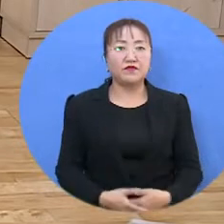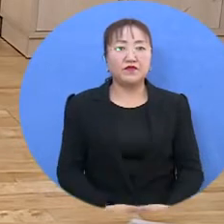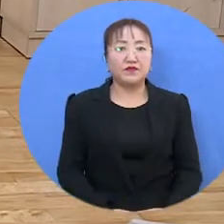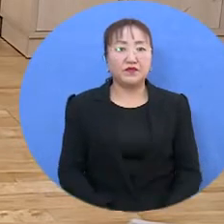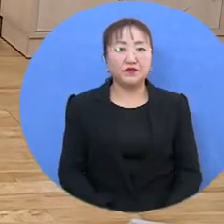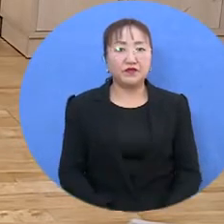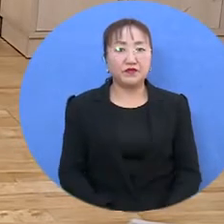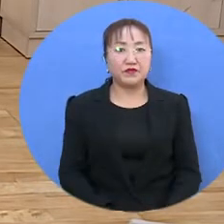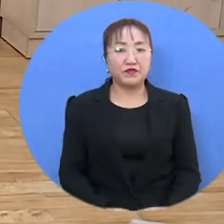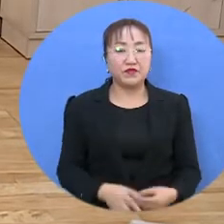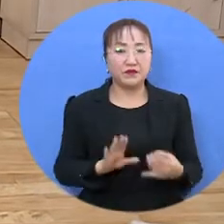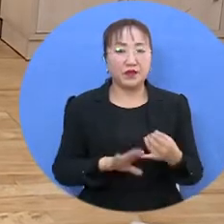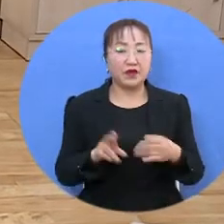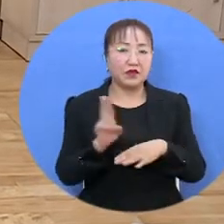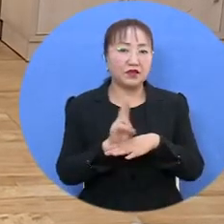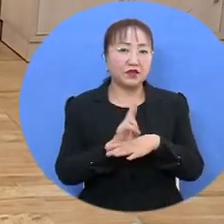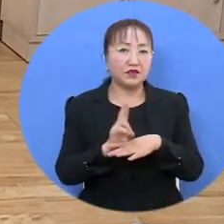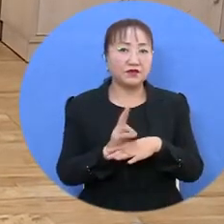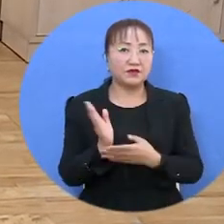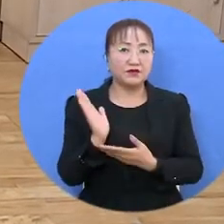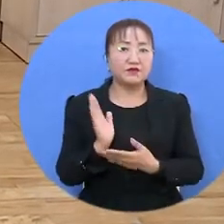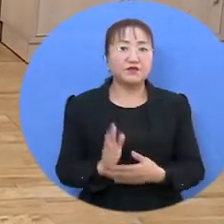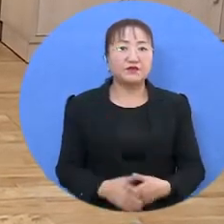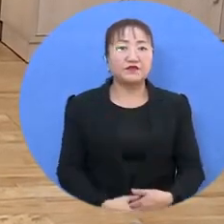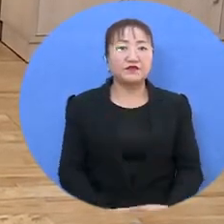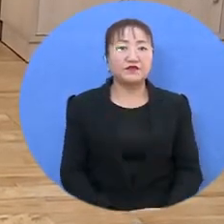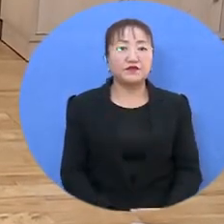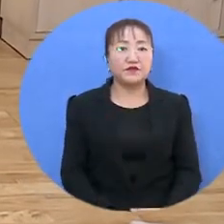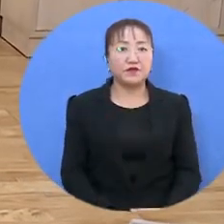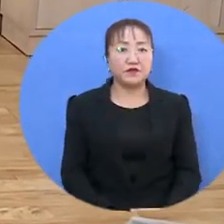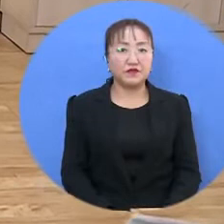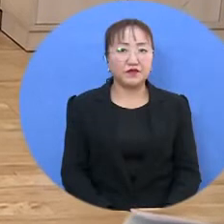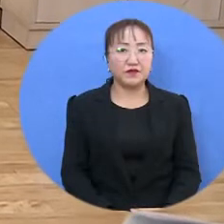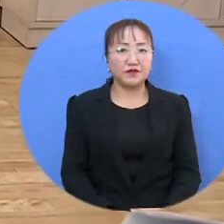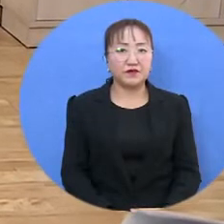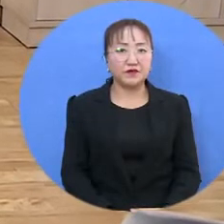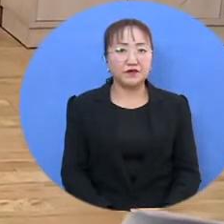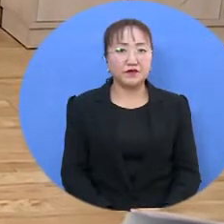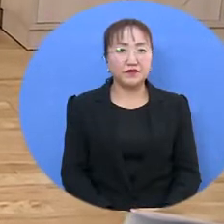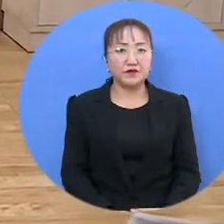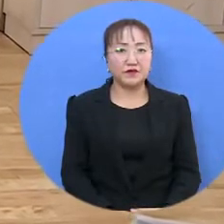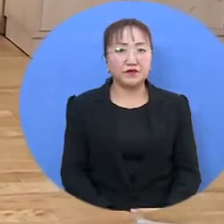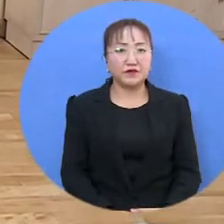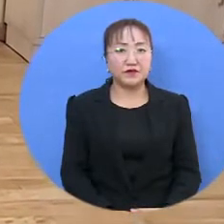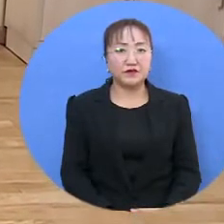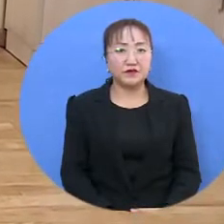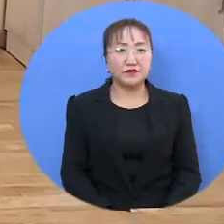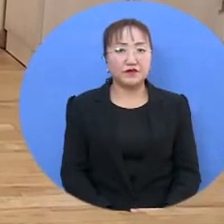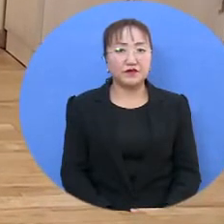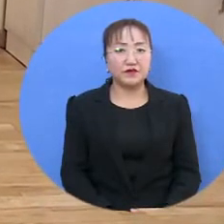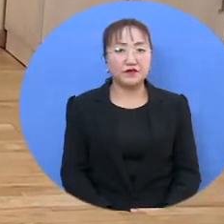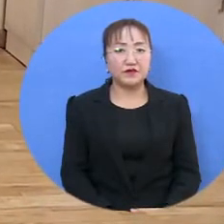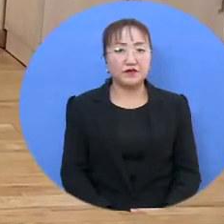За дараагийн дасгал бэлтгэх байдал өвдөгдөр тулж зогсно. Өвдөгдөр тулж зогсоод зүүн хөлийг урагш